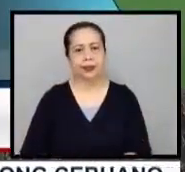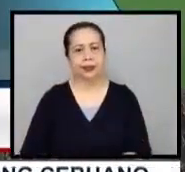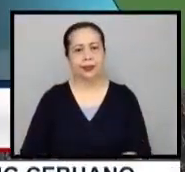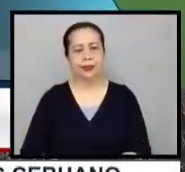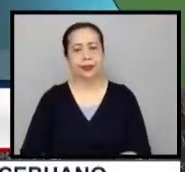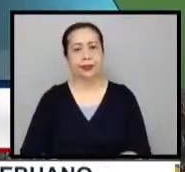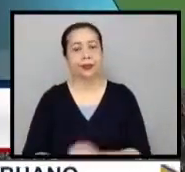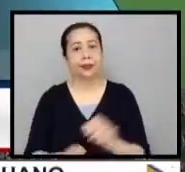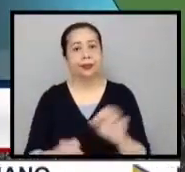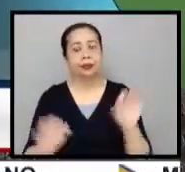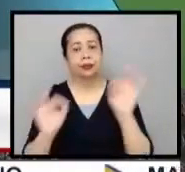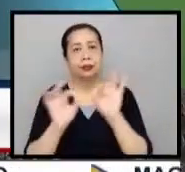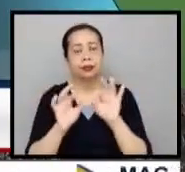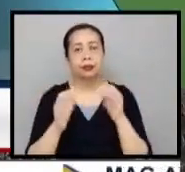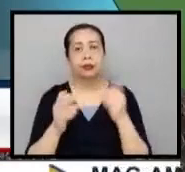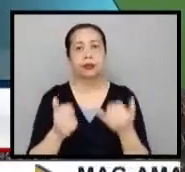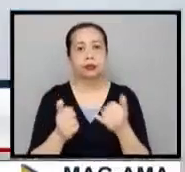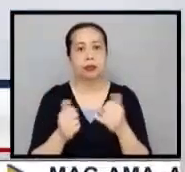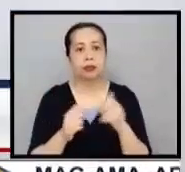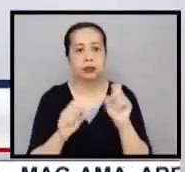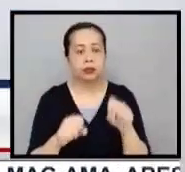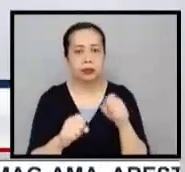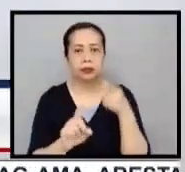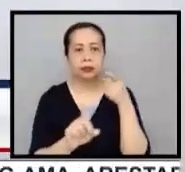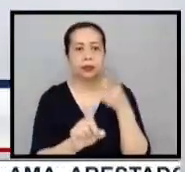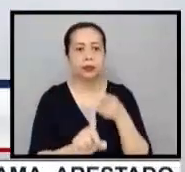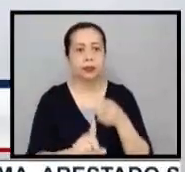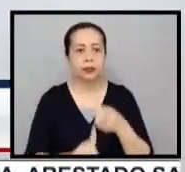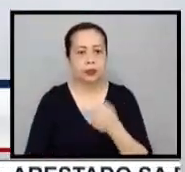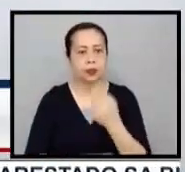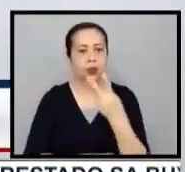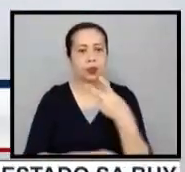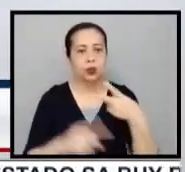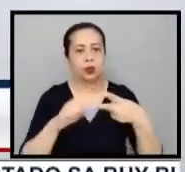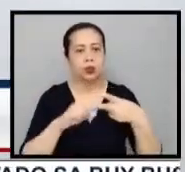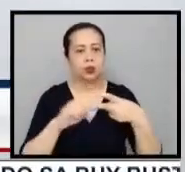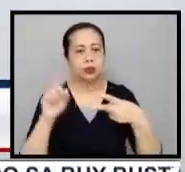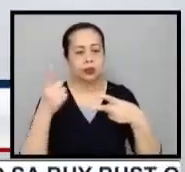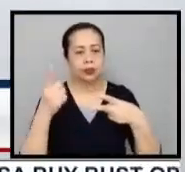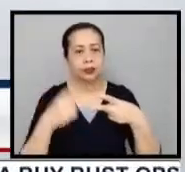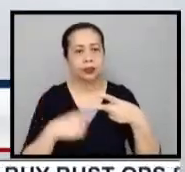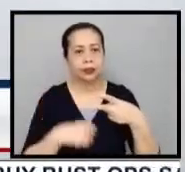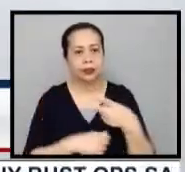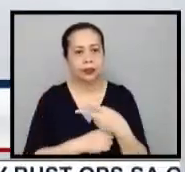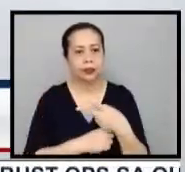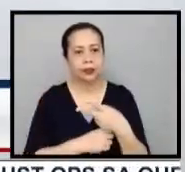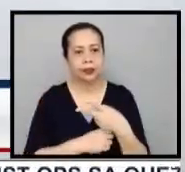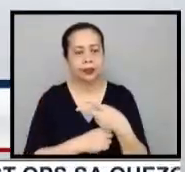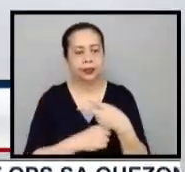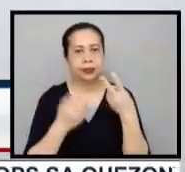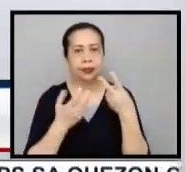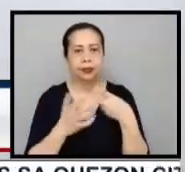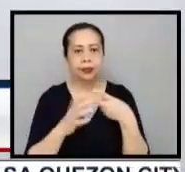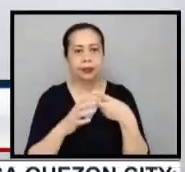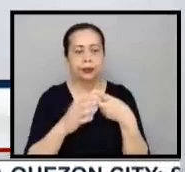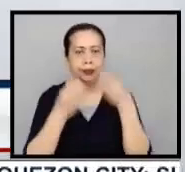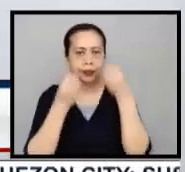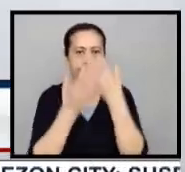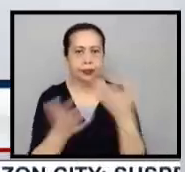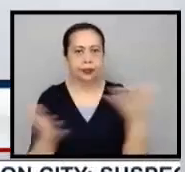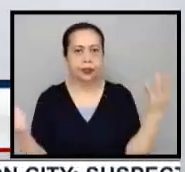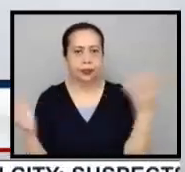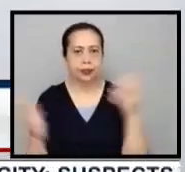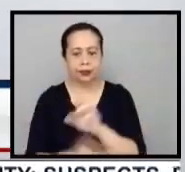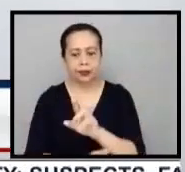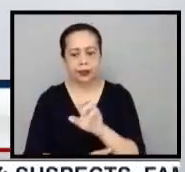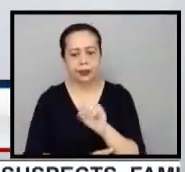Pinaka-immediate result na ito ay pwede nating tukuyin sa dalawa. Una, naglabas ng resolution para